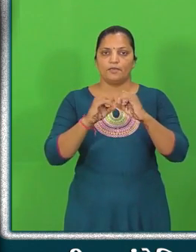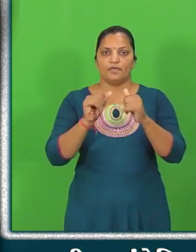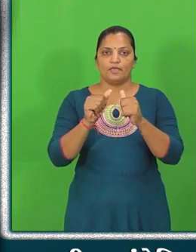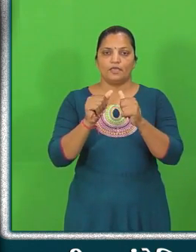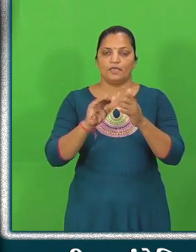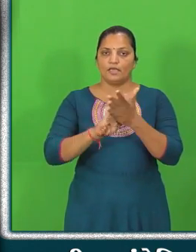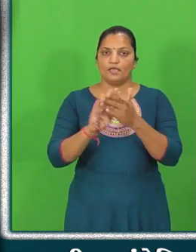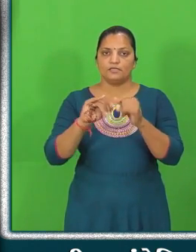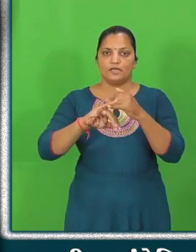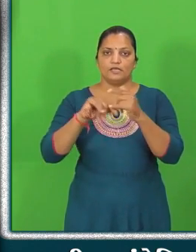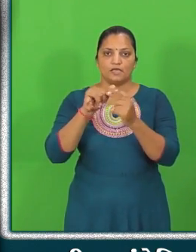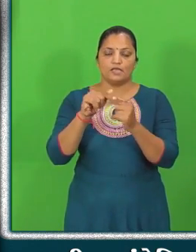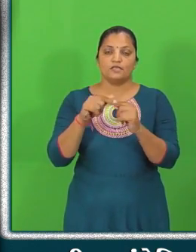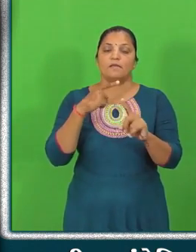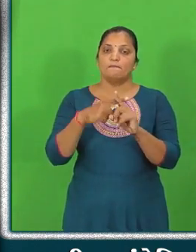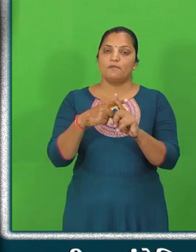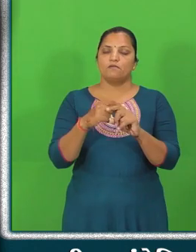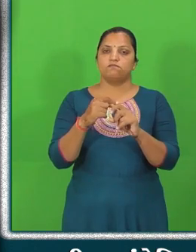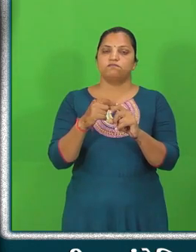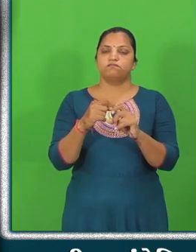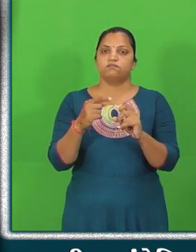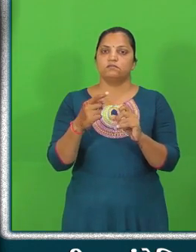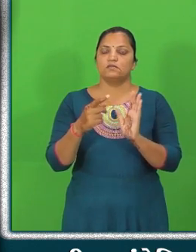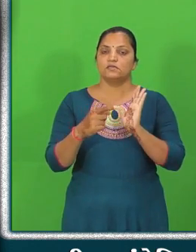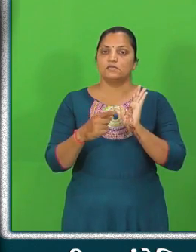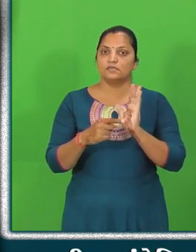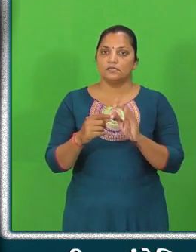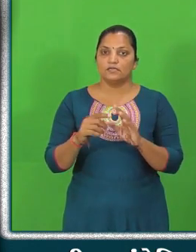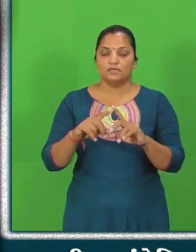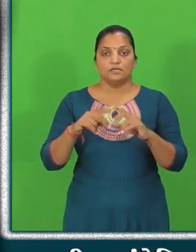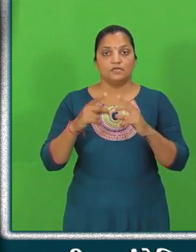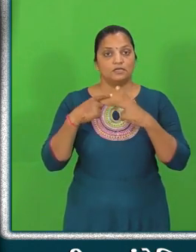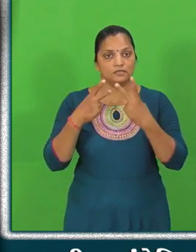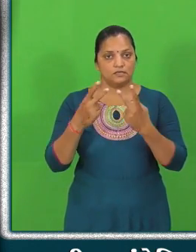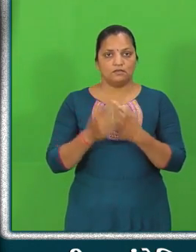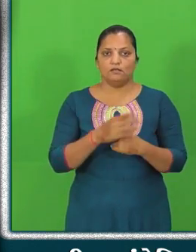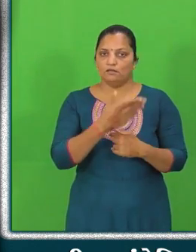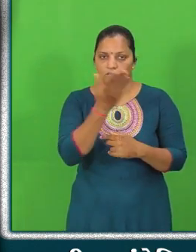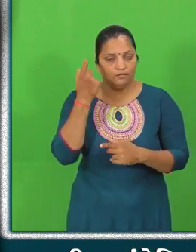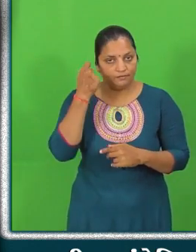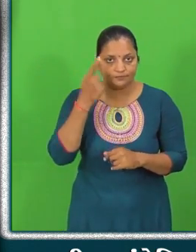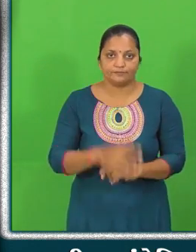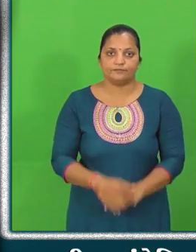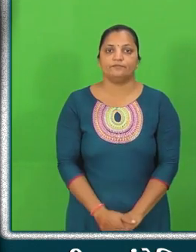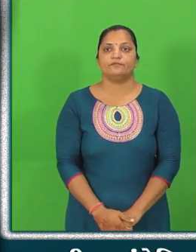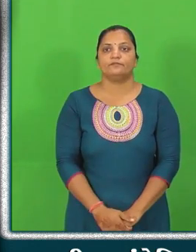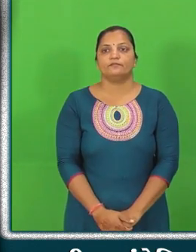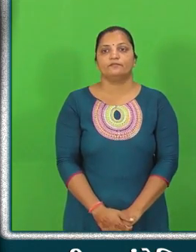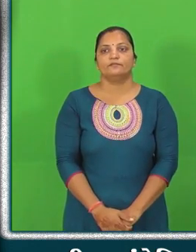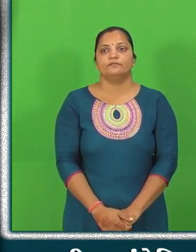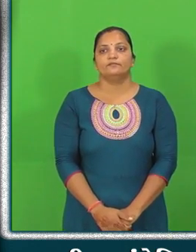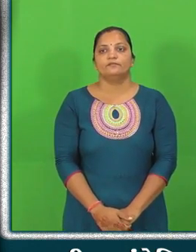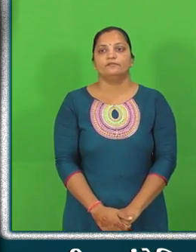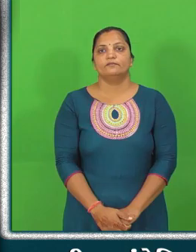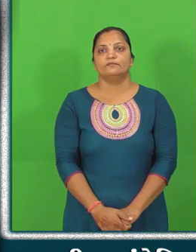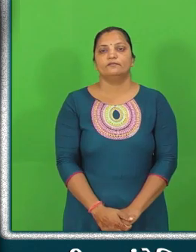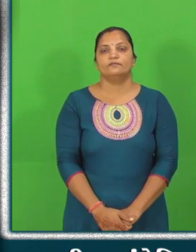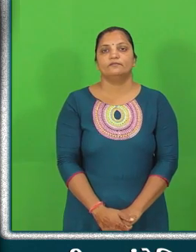મતલબ ઘણું મોટું હોય છે, ઓકે મિત્રો સમજ પડી ગઈ હશે, ઓકે। અહીંયા